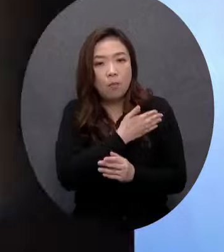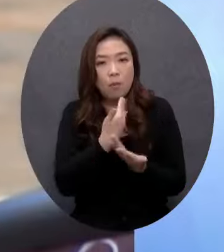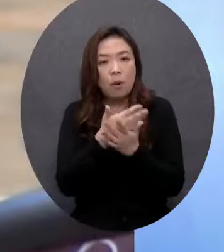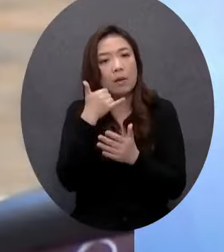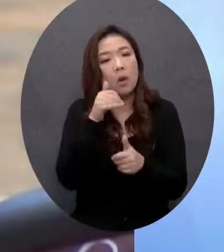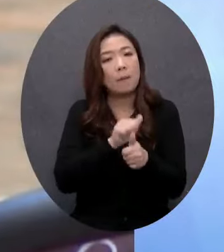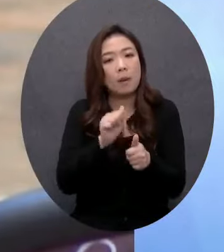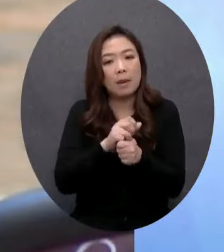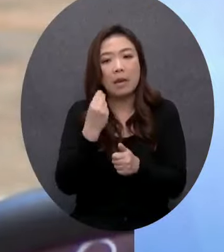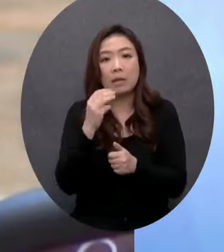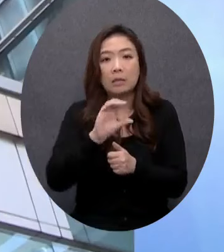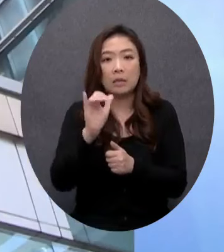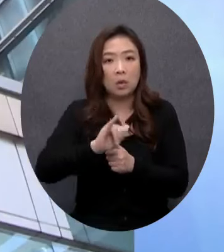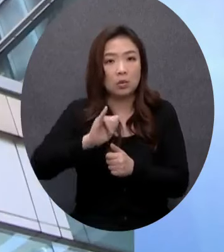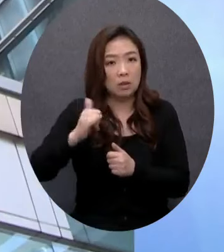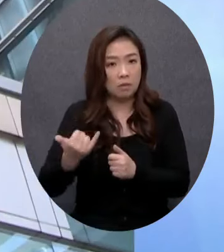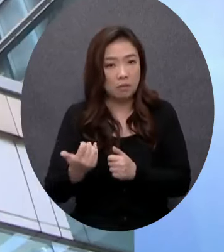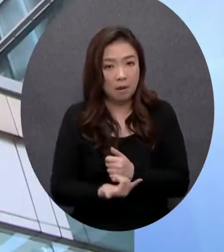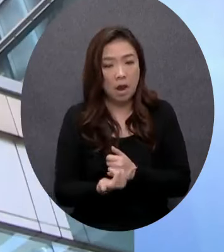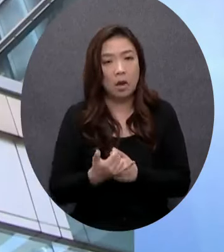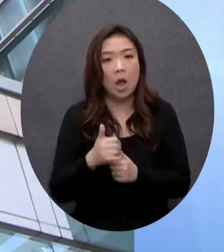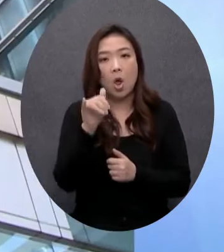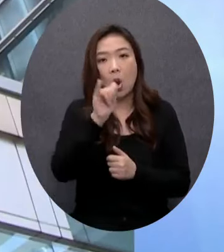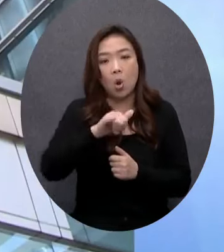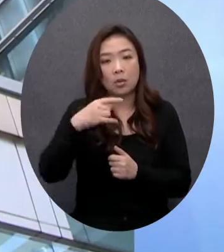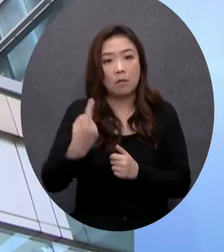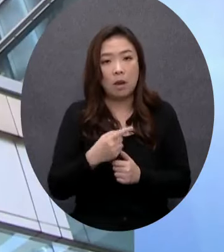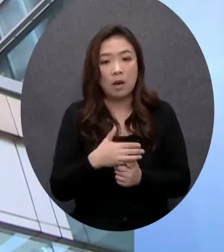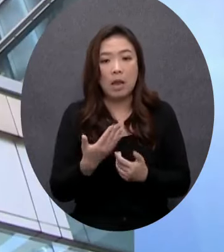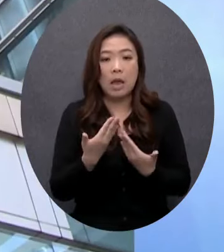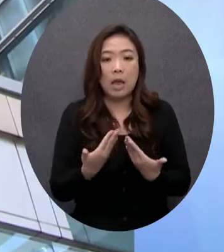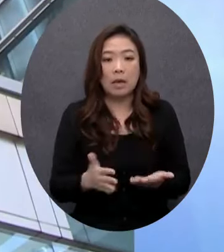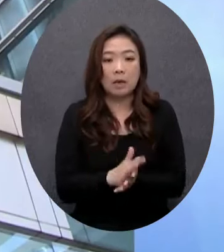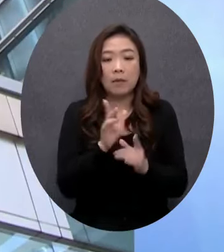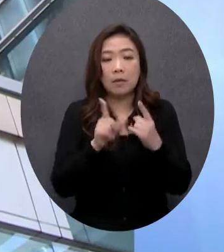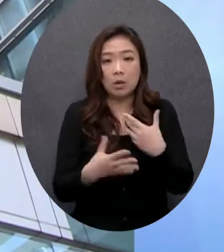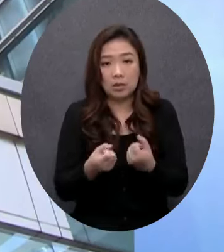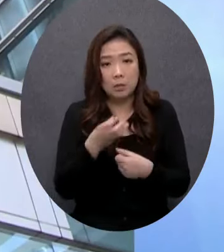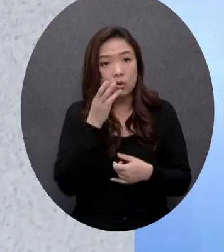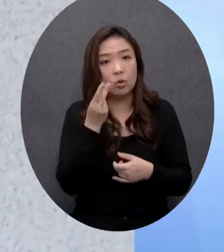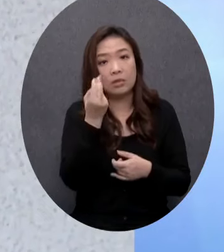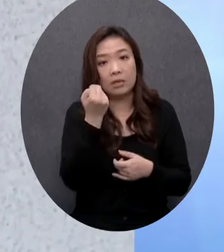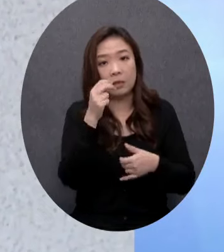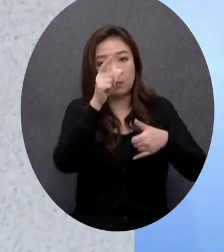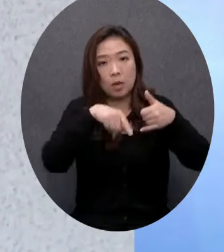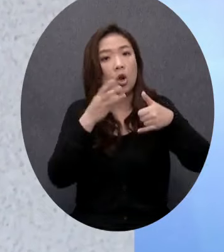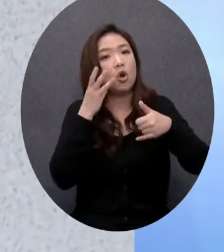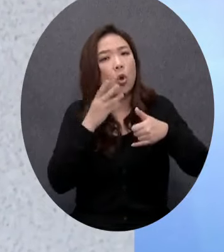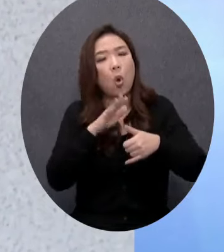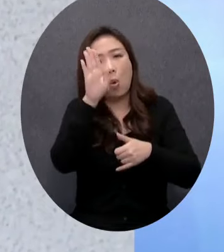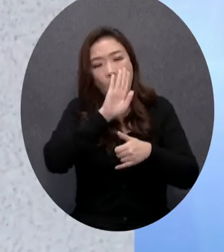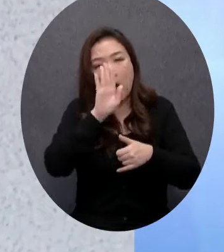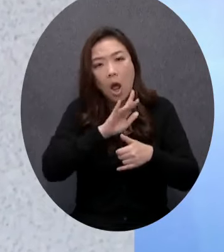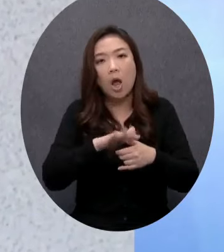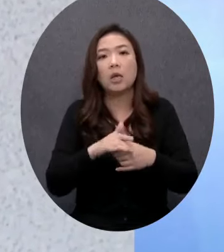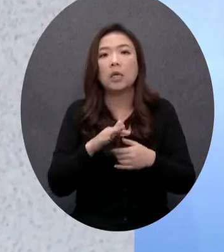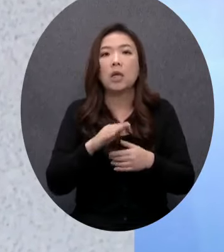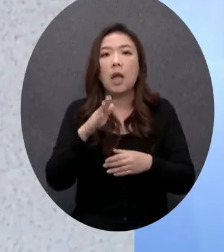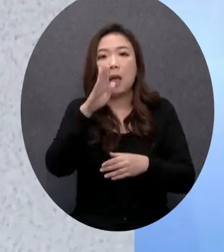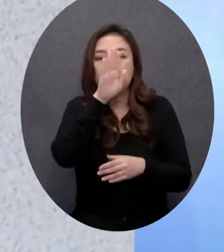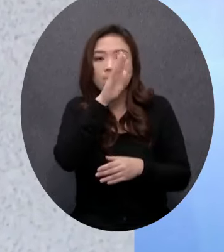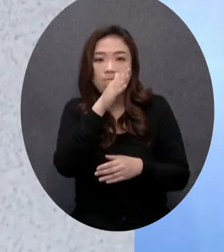占7亿6千万元。警方今年一月接获一名70岁女子报案，怀疑代入假冒官员骗案，